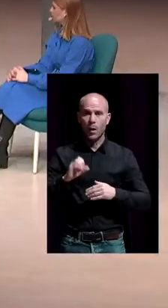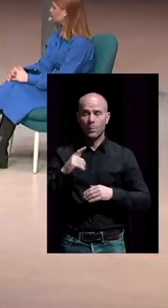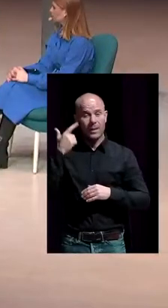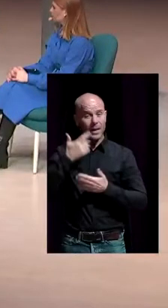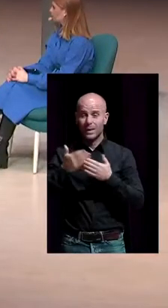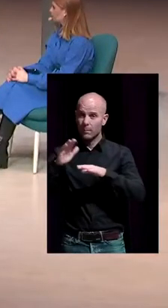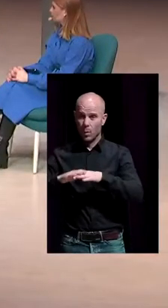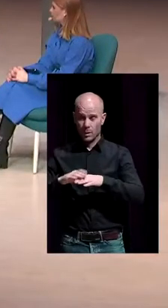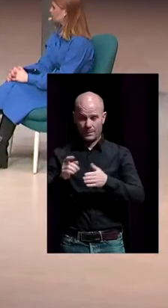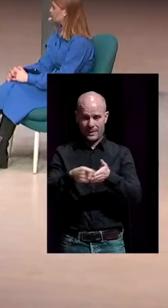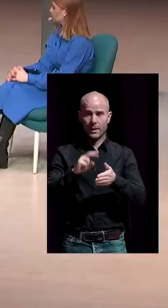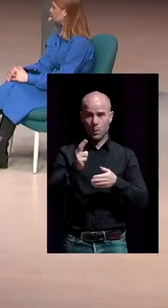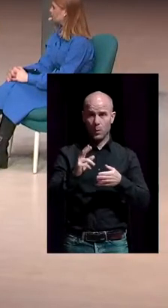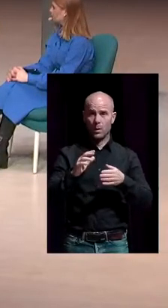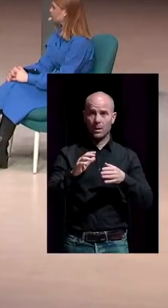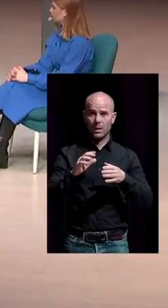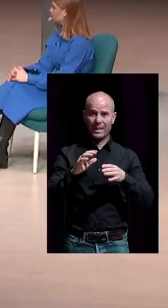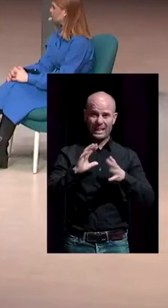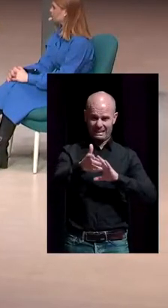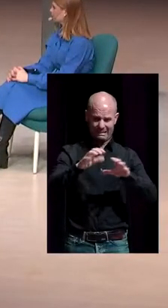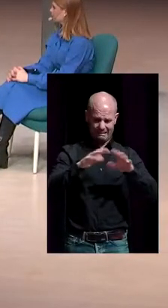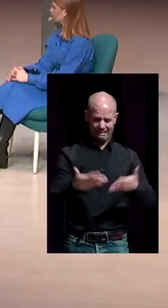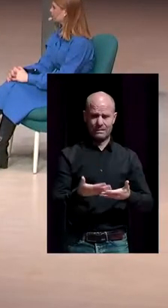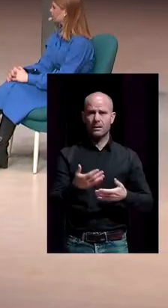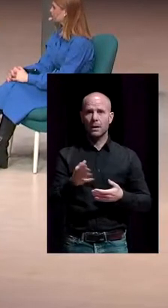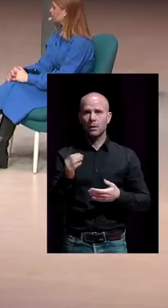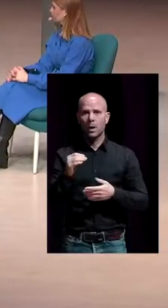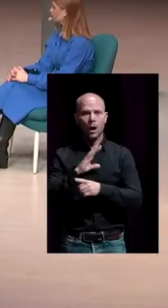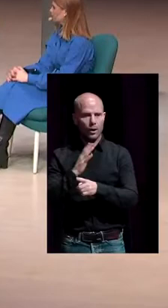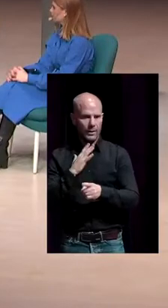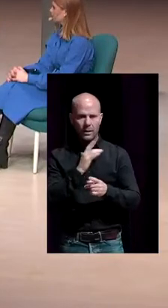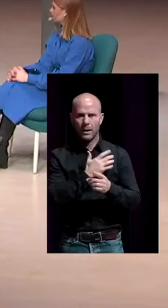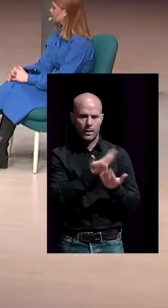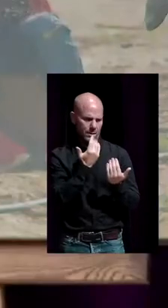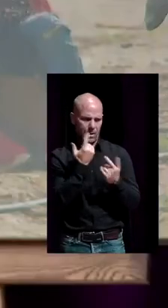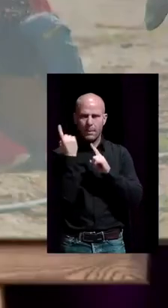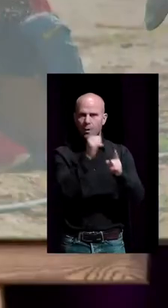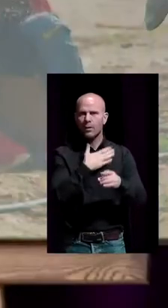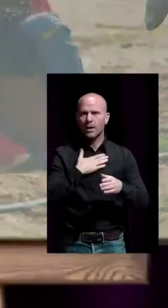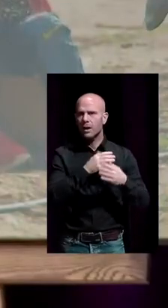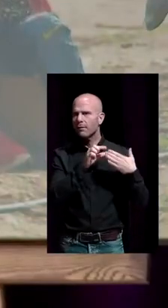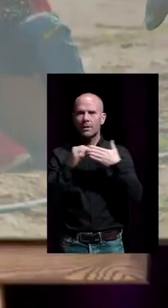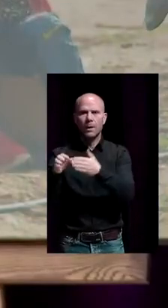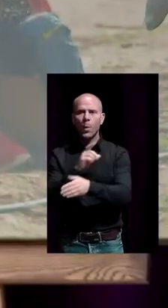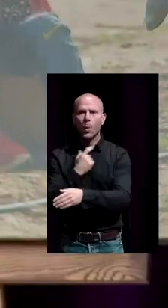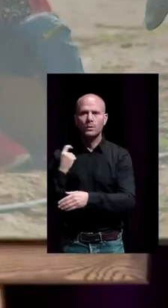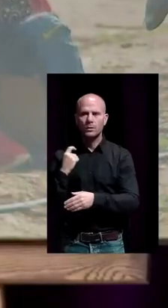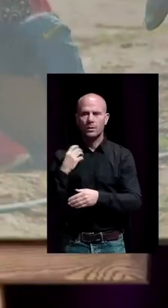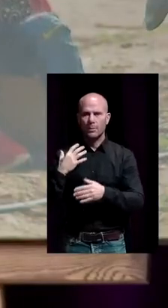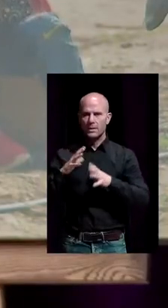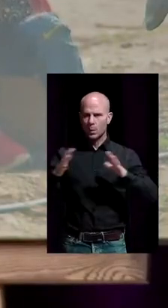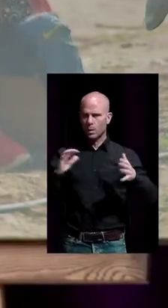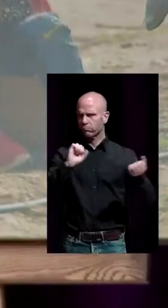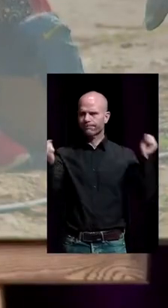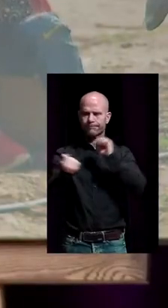de kriser vi befinner oss mitt i, då kommer vi inte ha människor med oss på att göra de stora åtgärderna som